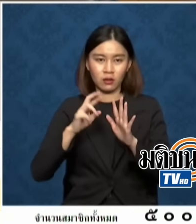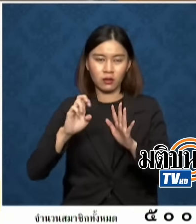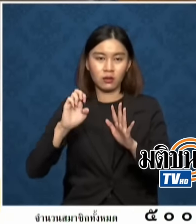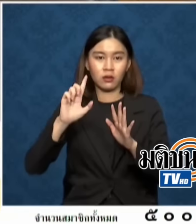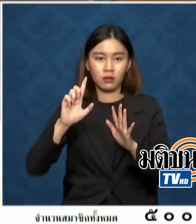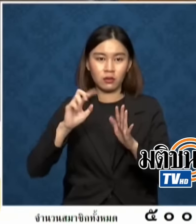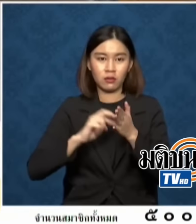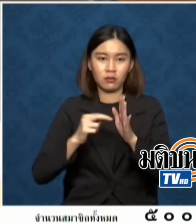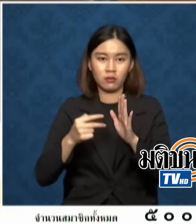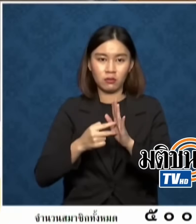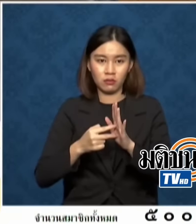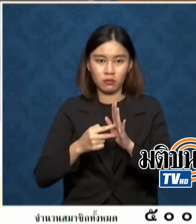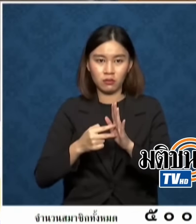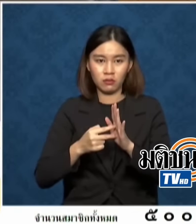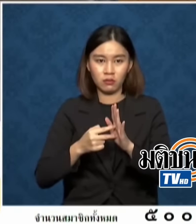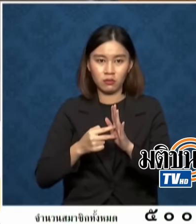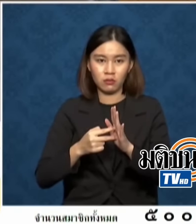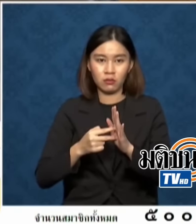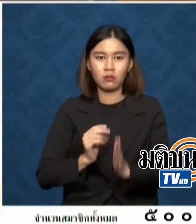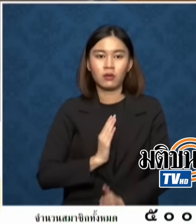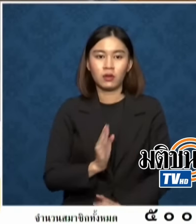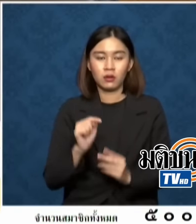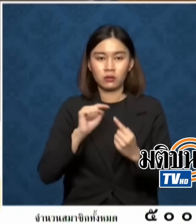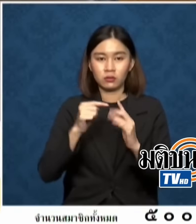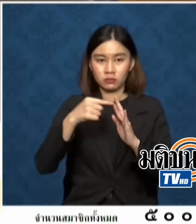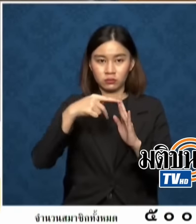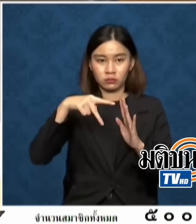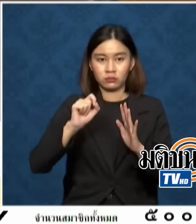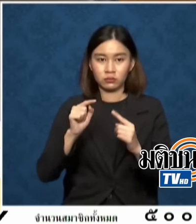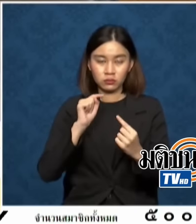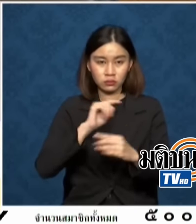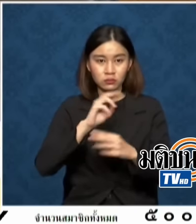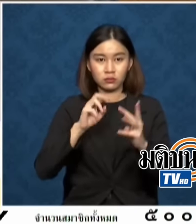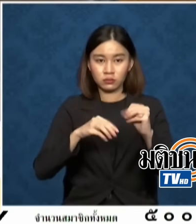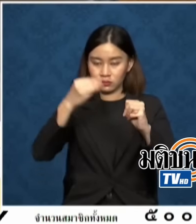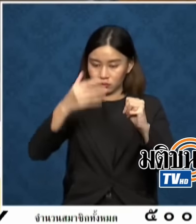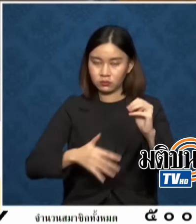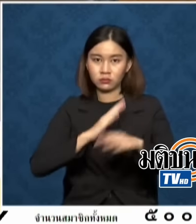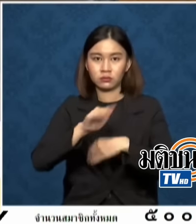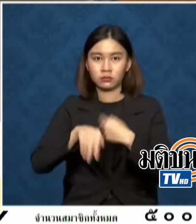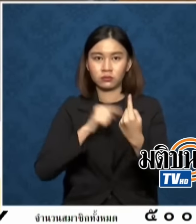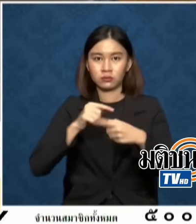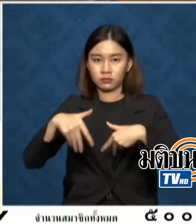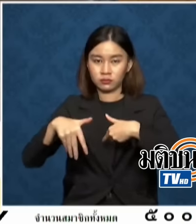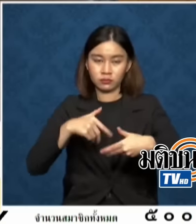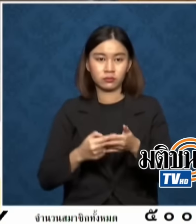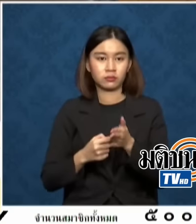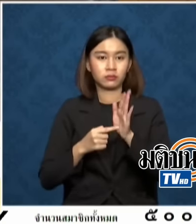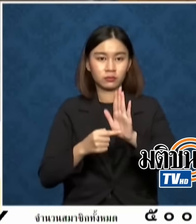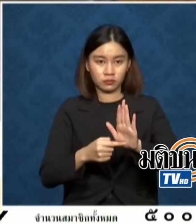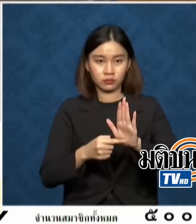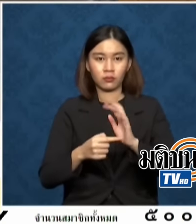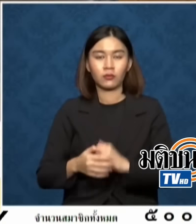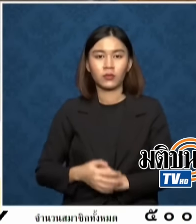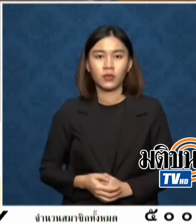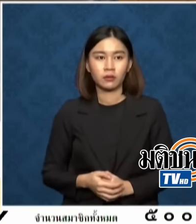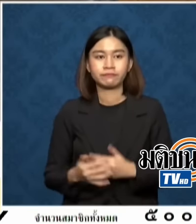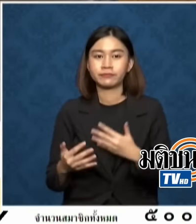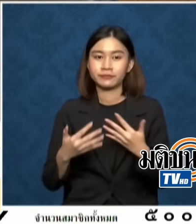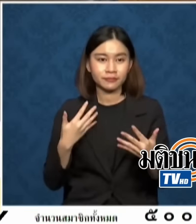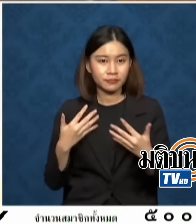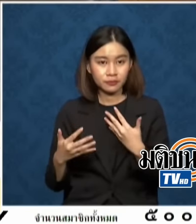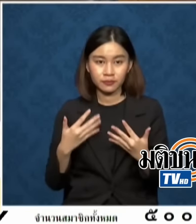มีความหมายที่เป็นกลางทางเพศกับทุกมาตราที่ทางภาคประชาชนได้นำเสนอไม่เป็นไร